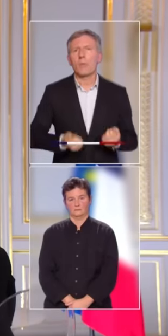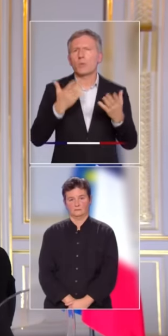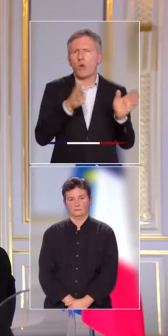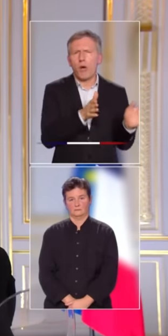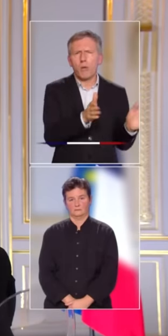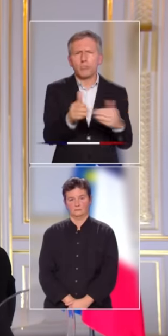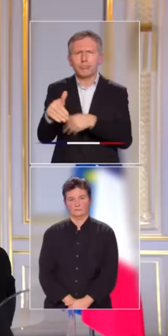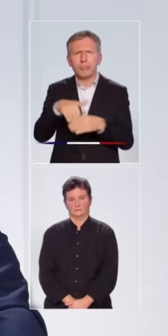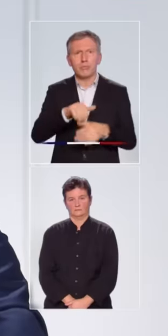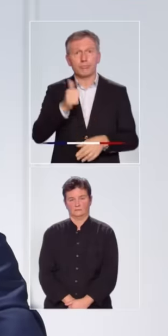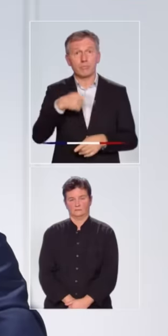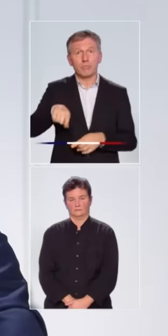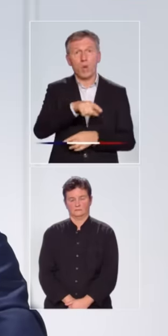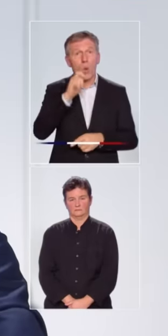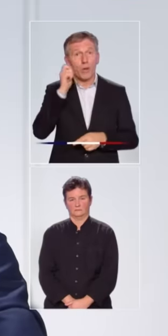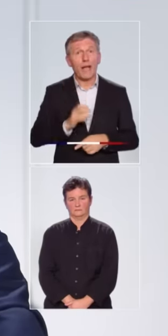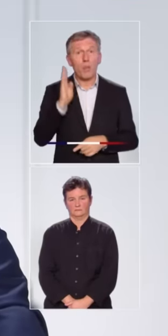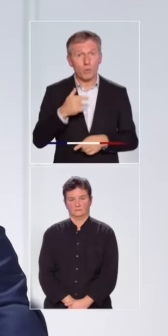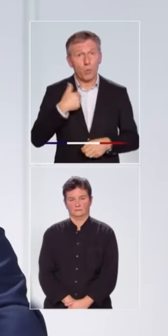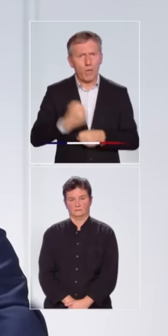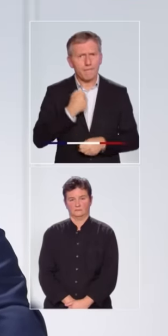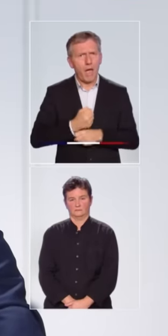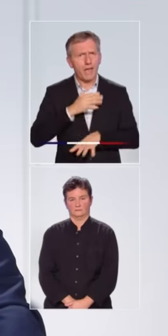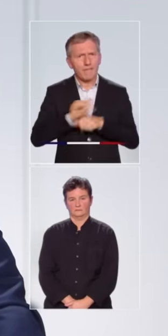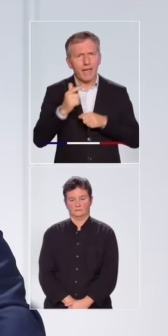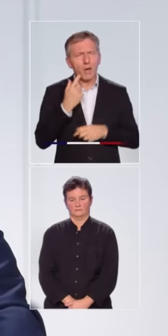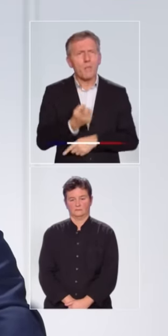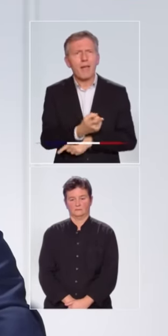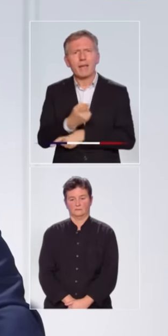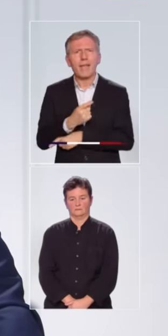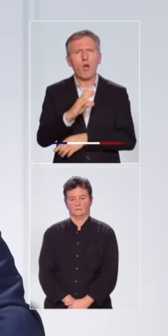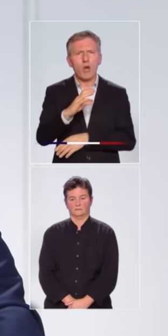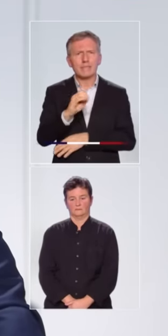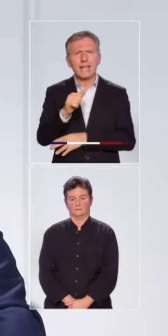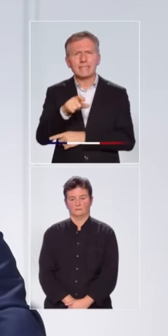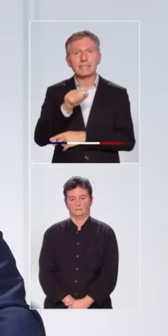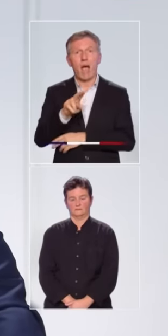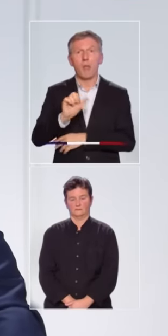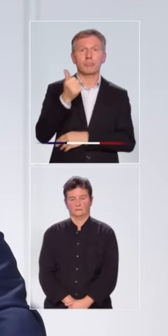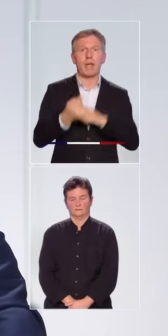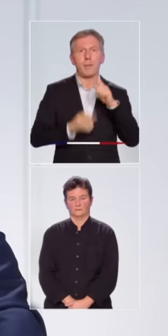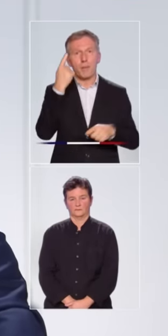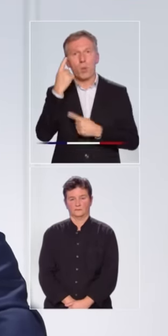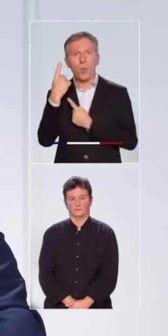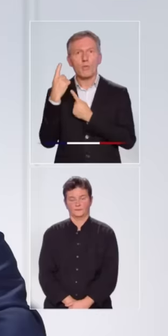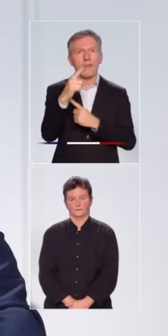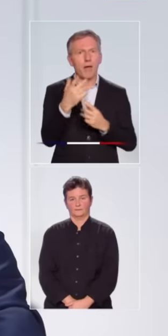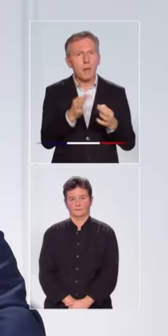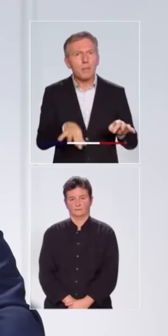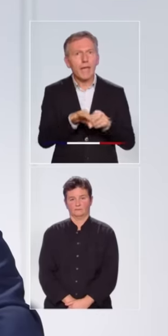qui étaient essentiels pour les Ukrainiens, fait le travail. Les canons César, qui sont déterminants pour la défense de